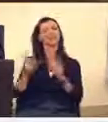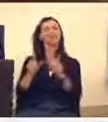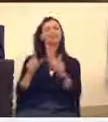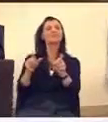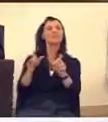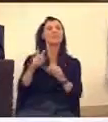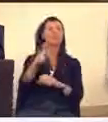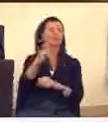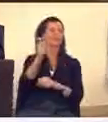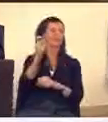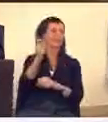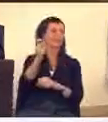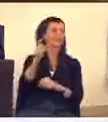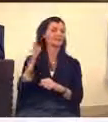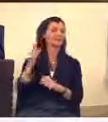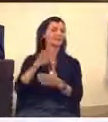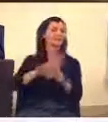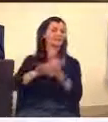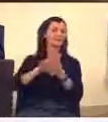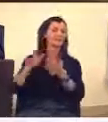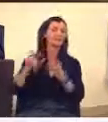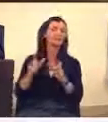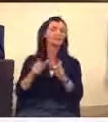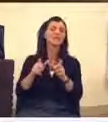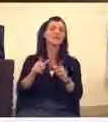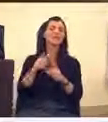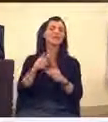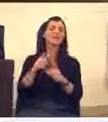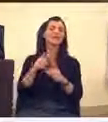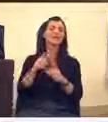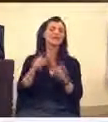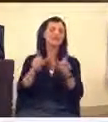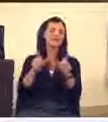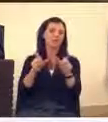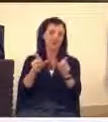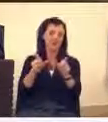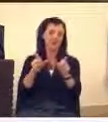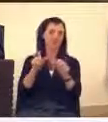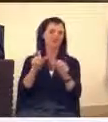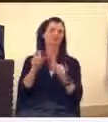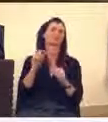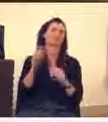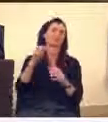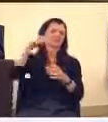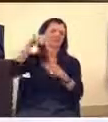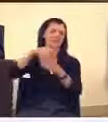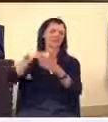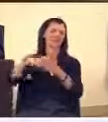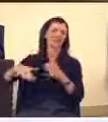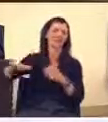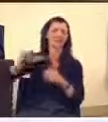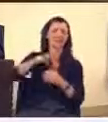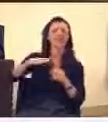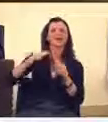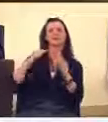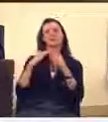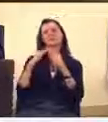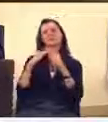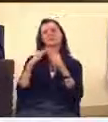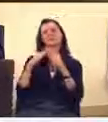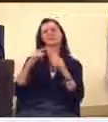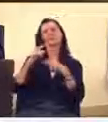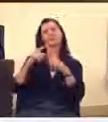הרציחות האלה זה פשוט למנוע את המצאות הנשק הזה בתוך המרחב הציבורי ובבתים.